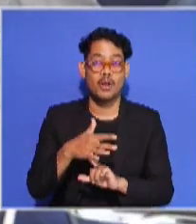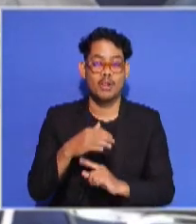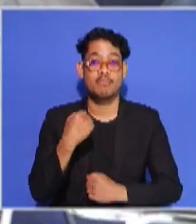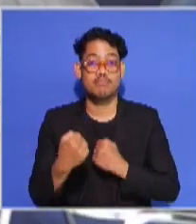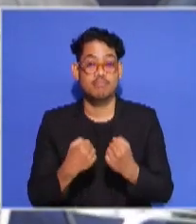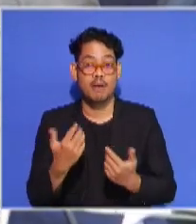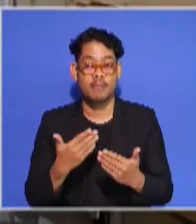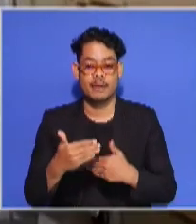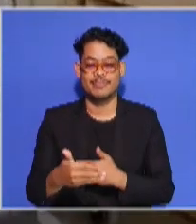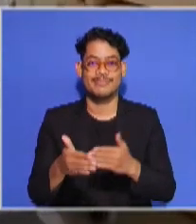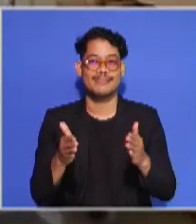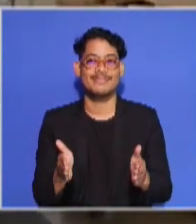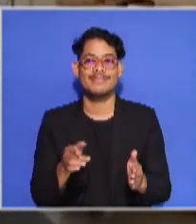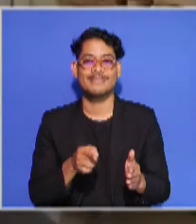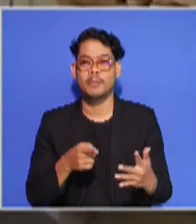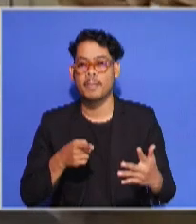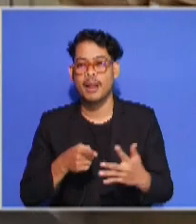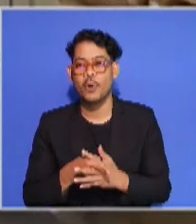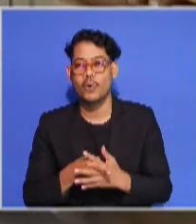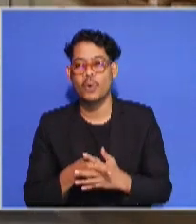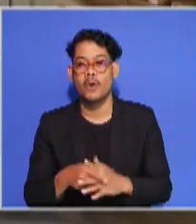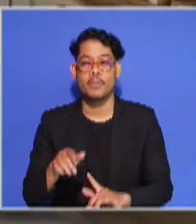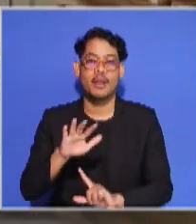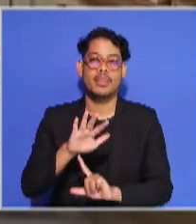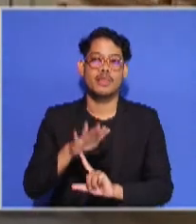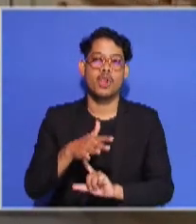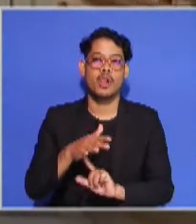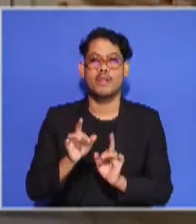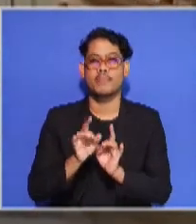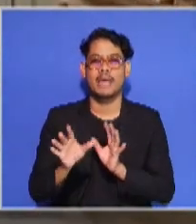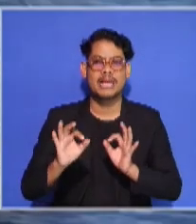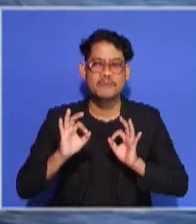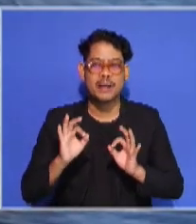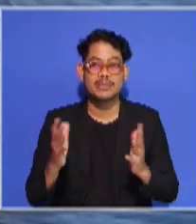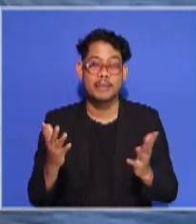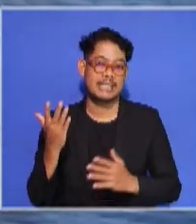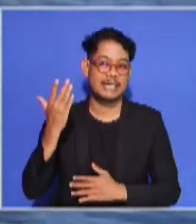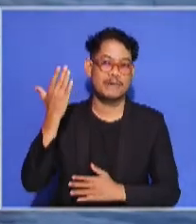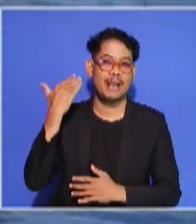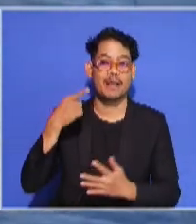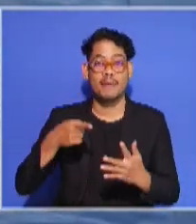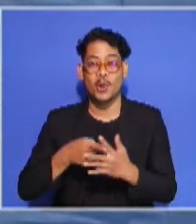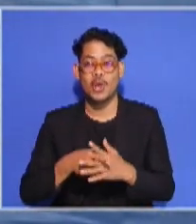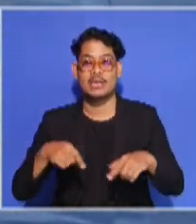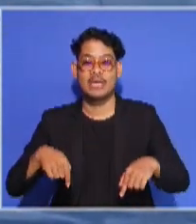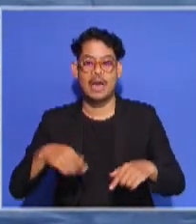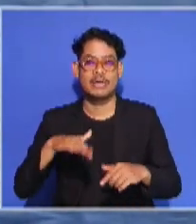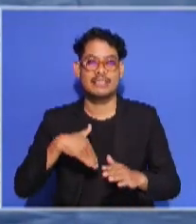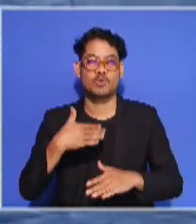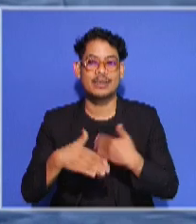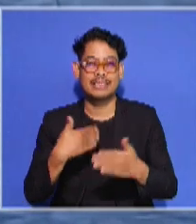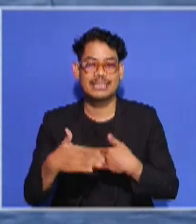Pilkada 2024 KPU Bantul. Berbeda dengan saat pemilu lalu, proses sortir dan pelipatan surat suara di gudang saat